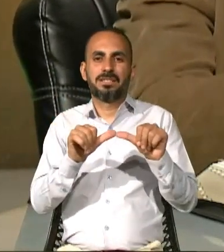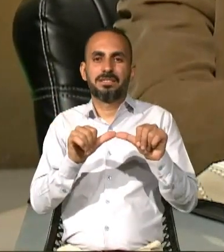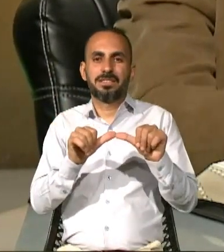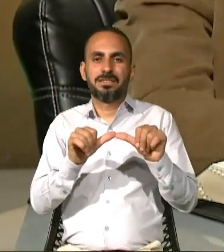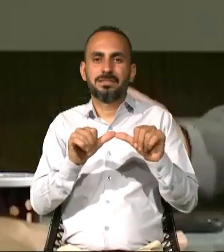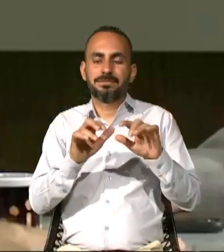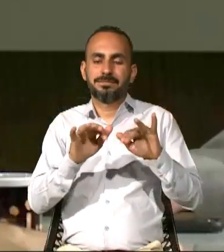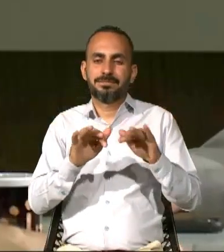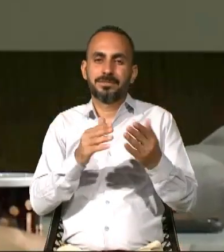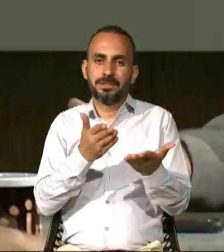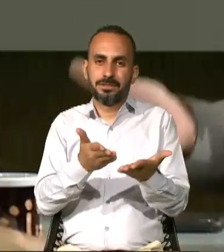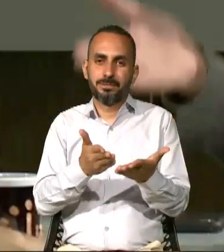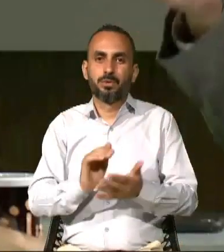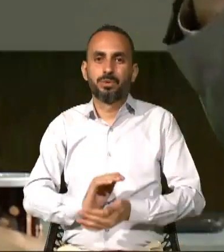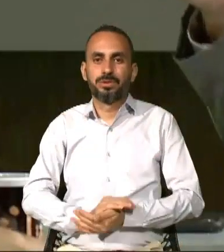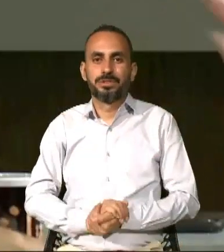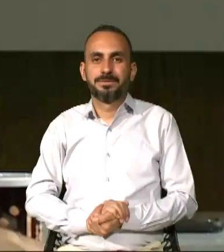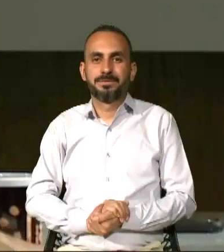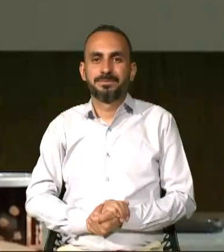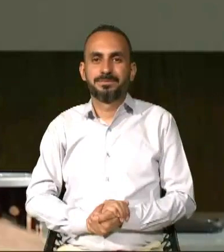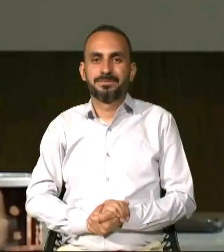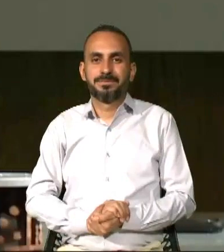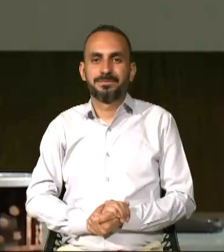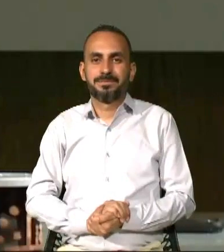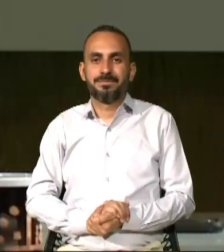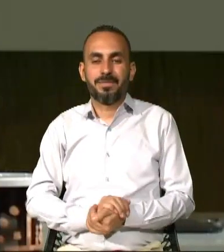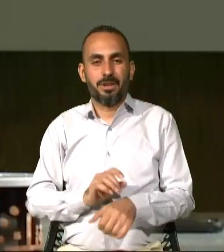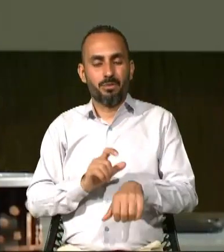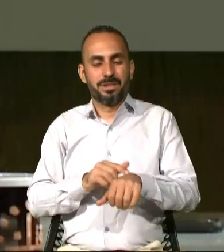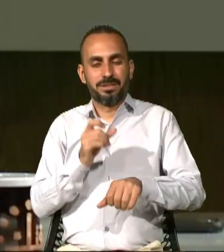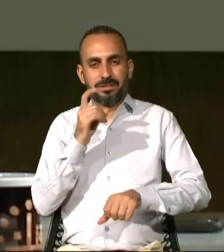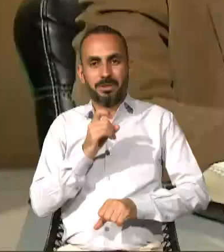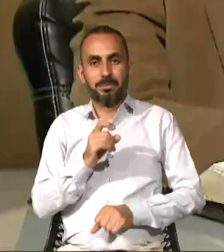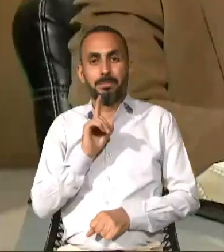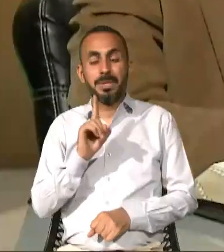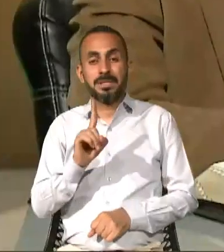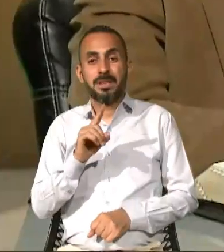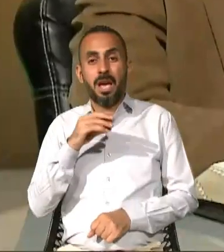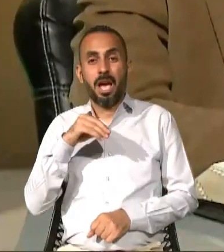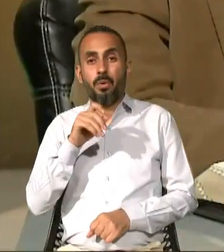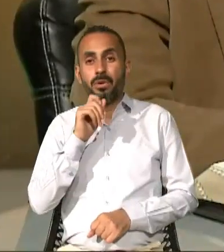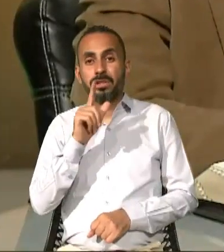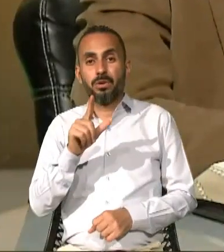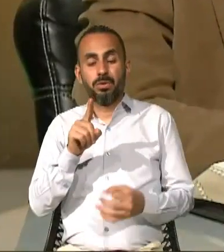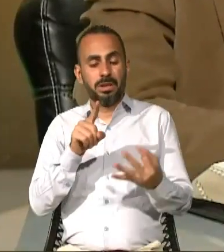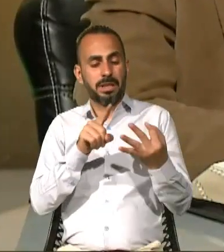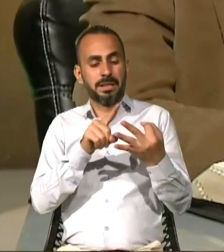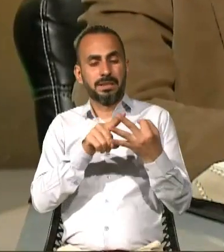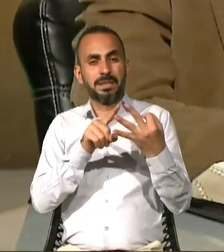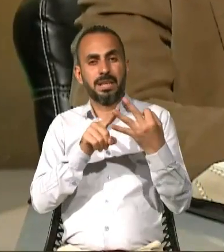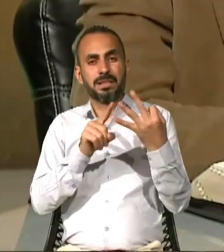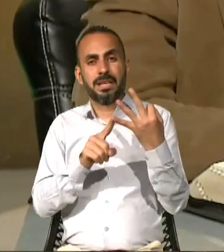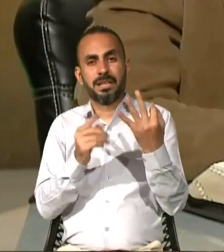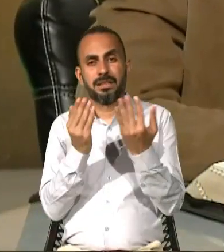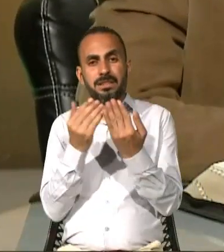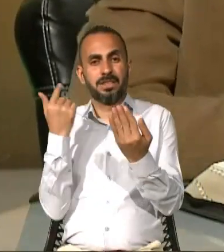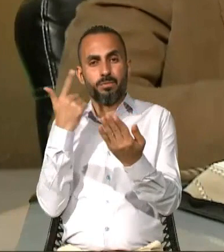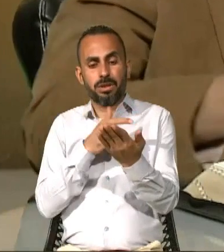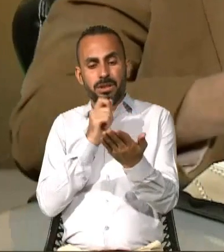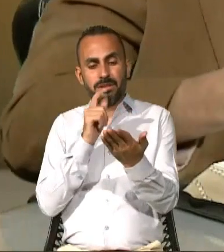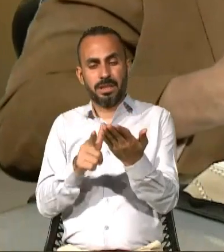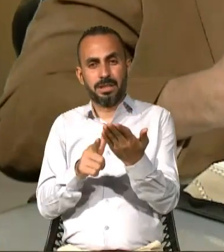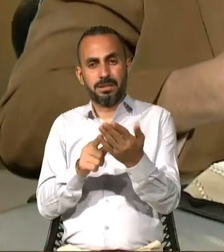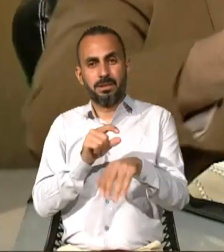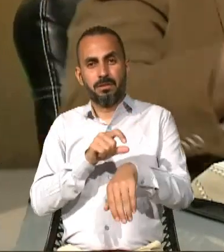مش هنكفيها احنا في الوقت ده. مش هنكفيها في الوقت. مستحيل طبعا. لكن انا عايز اتكلم على ثلاث حاجات حطهم الكتاب المقدس في لقا 21.